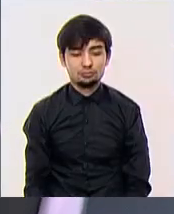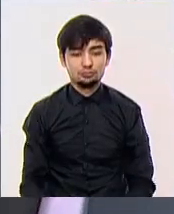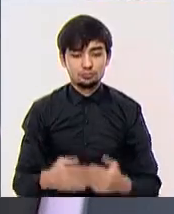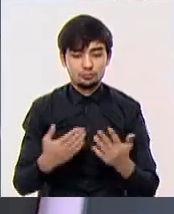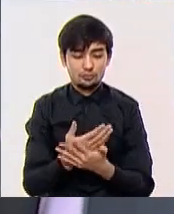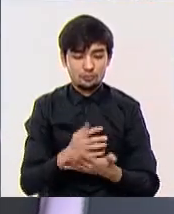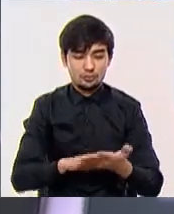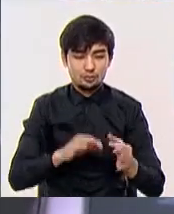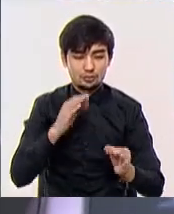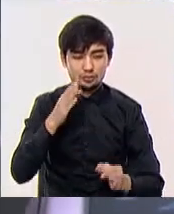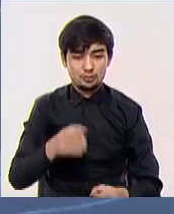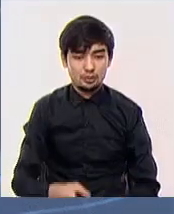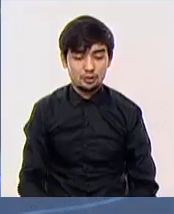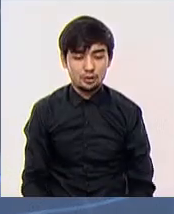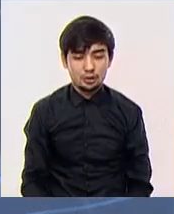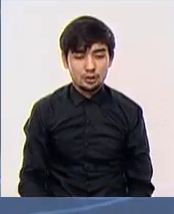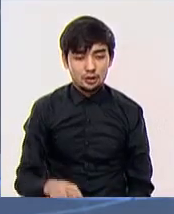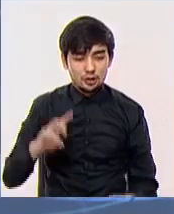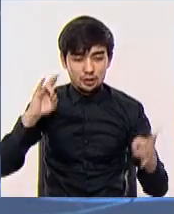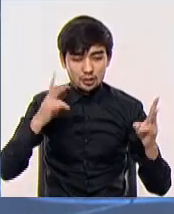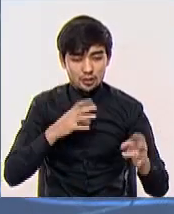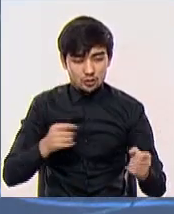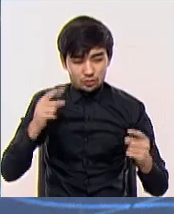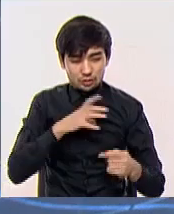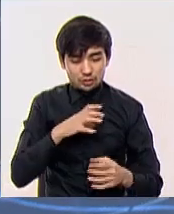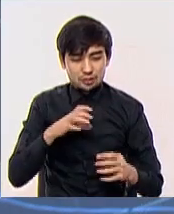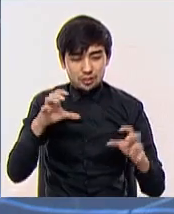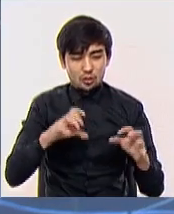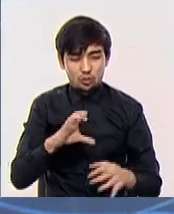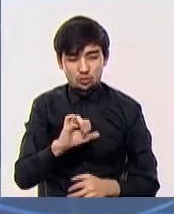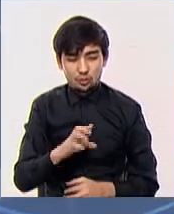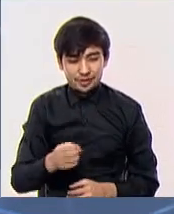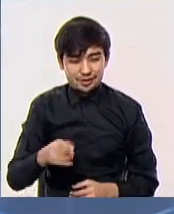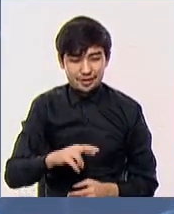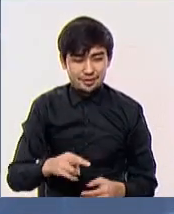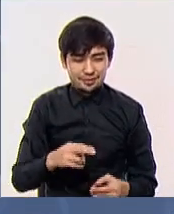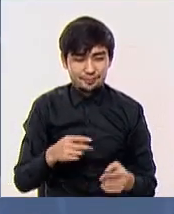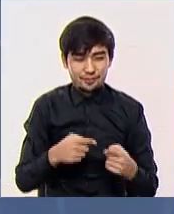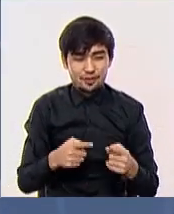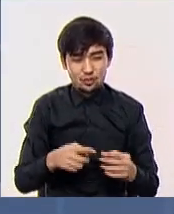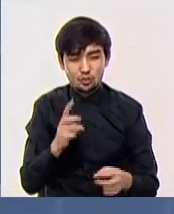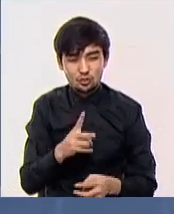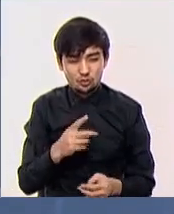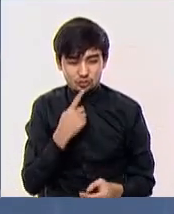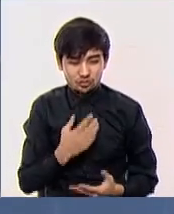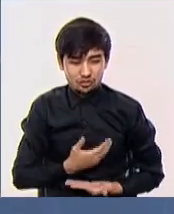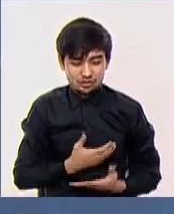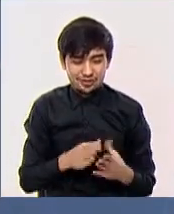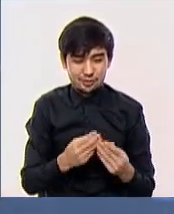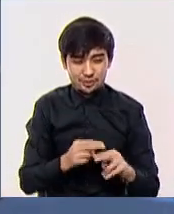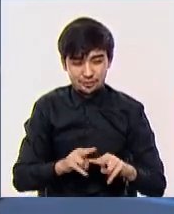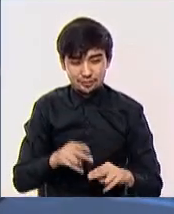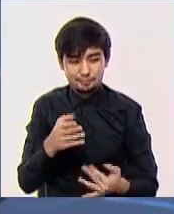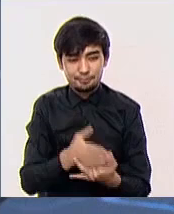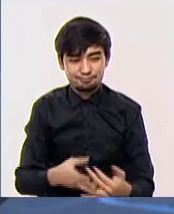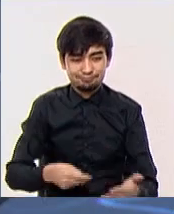Новости информбюро в эфире. Продолжаем выпуск. Стали известны правила субсидирования арендной платы жилья малоимущим семьям. Претендовать